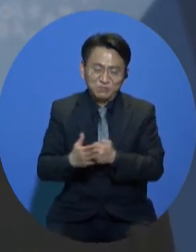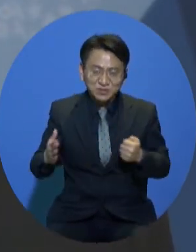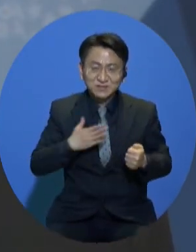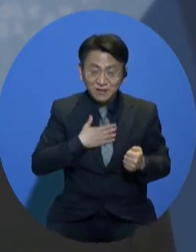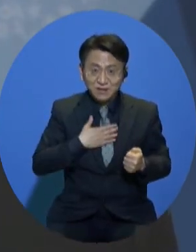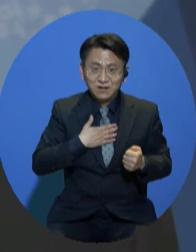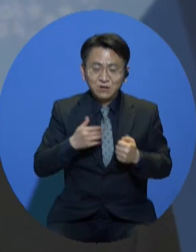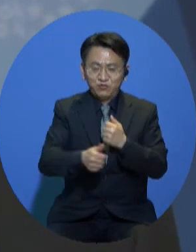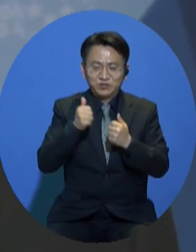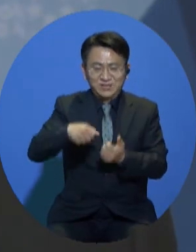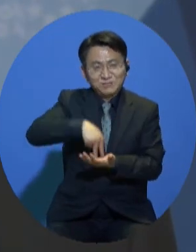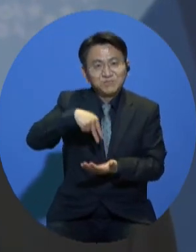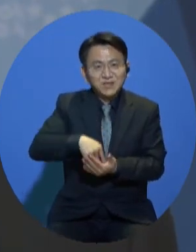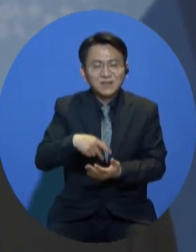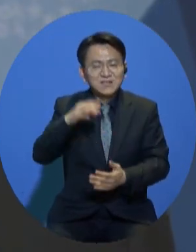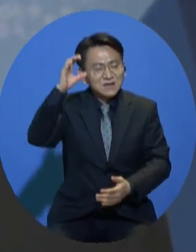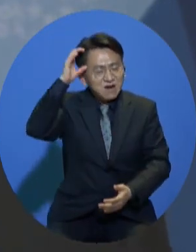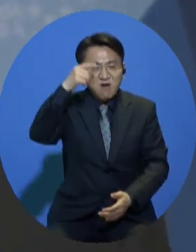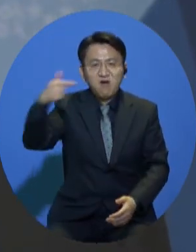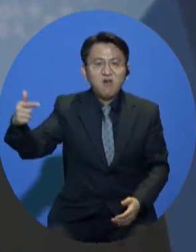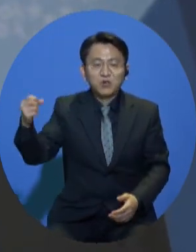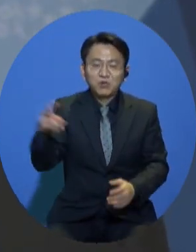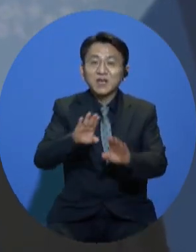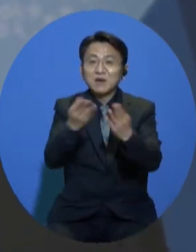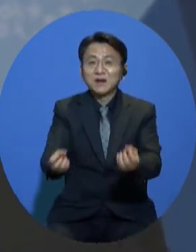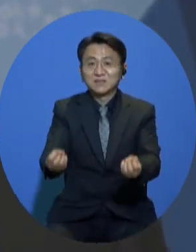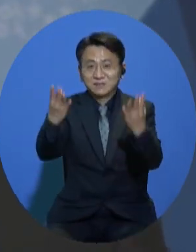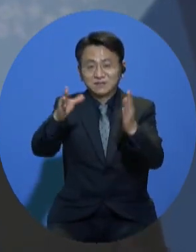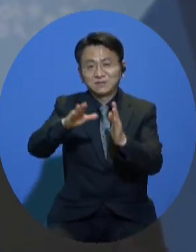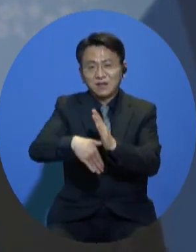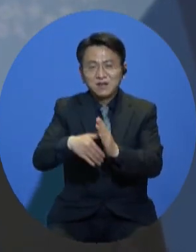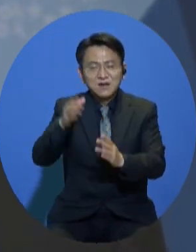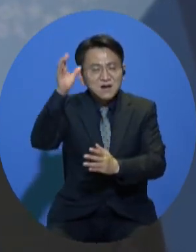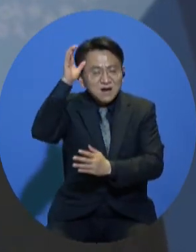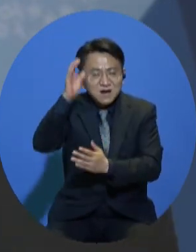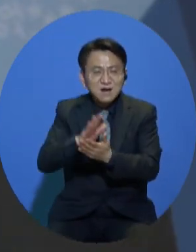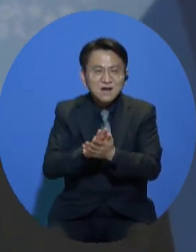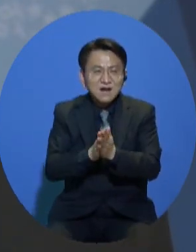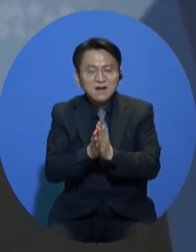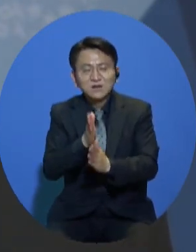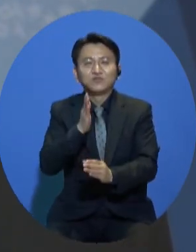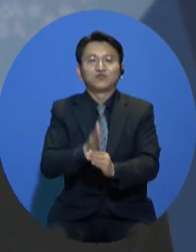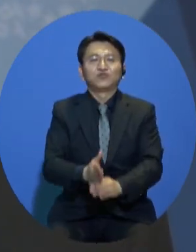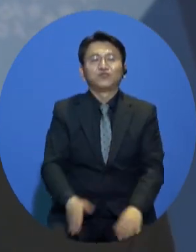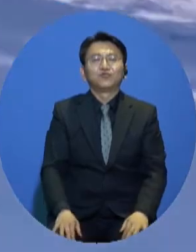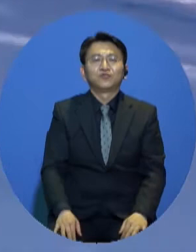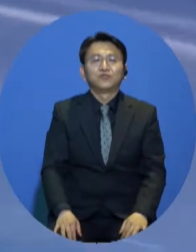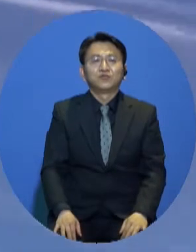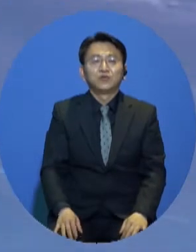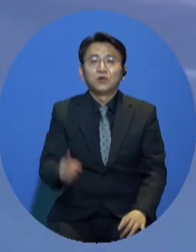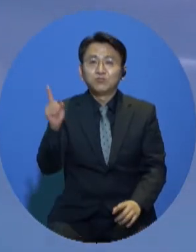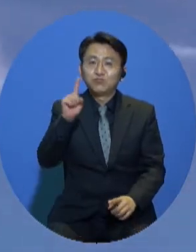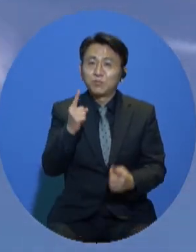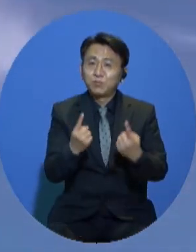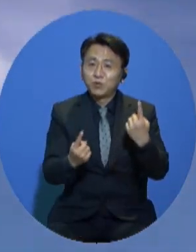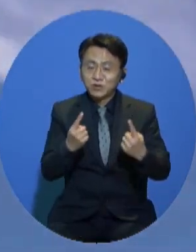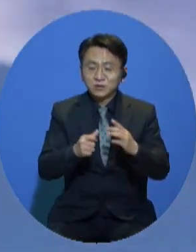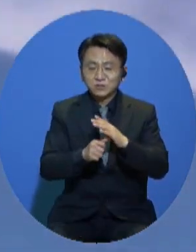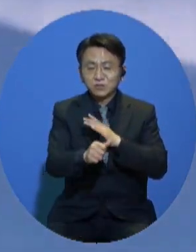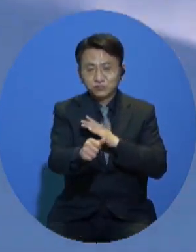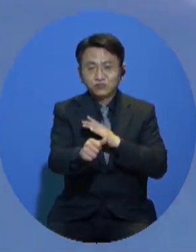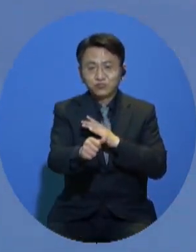제가 정말 크게 기대를 하고 있고 개막식을 고대하고 있습니다. 그런데 무엇보다도 이